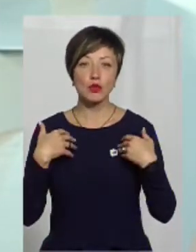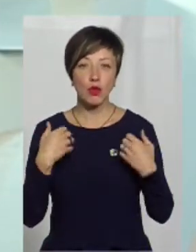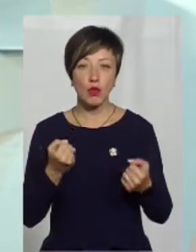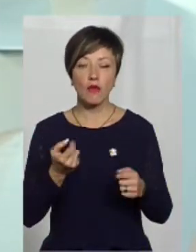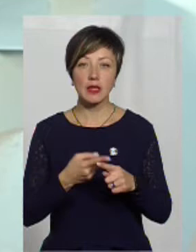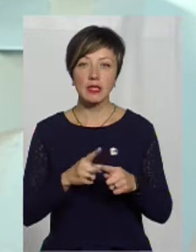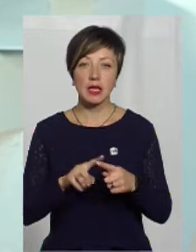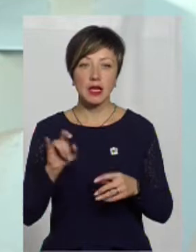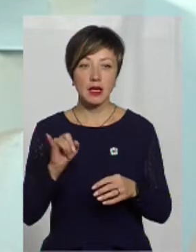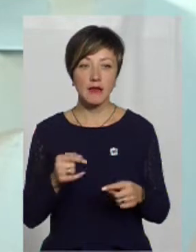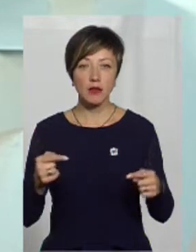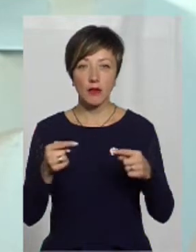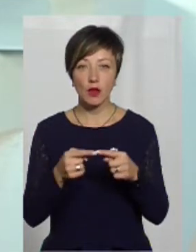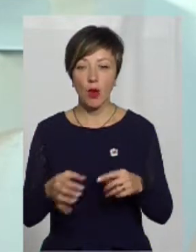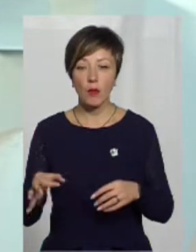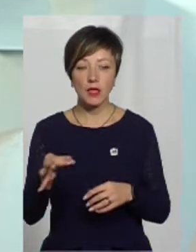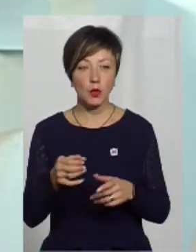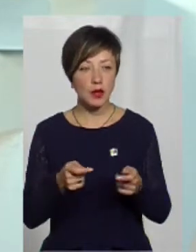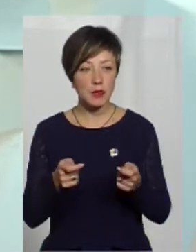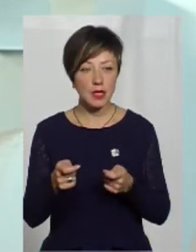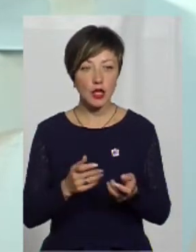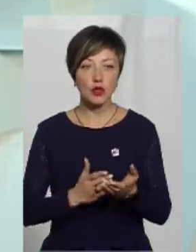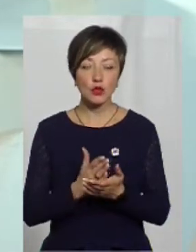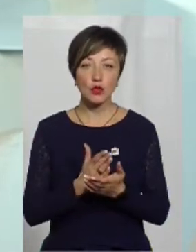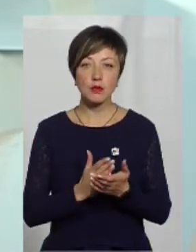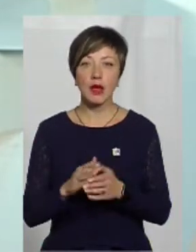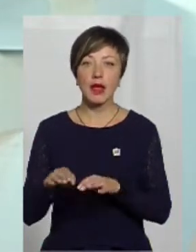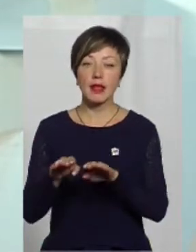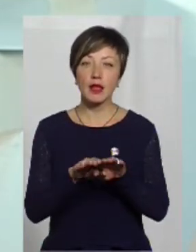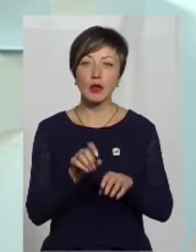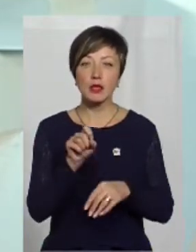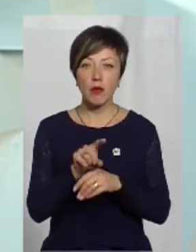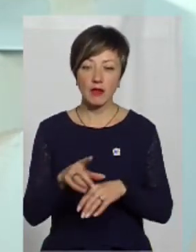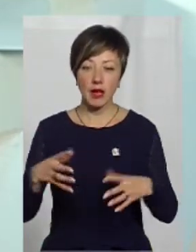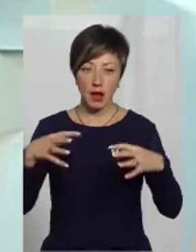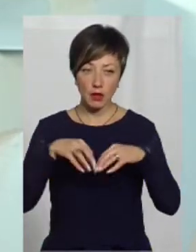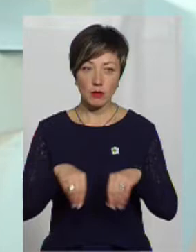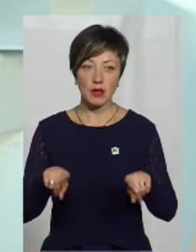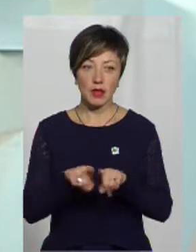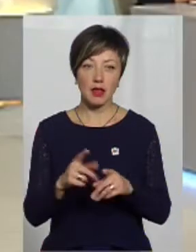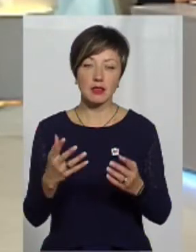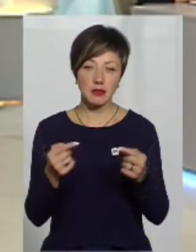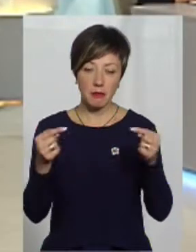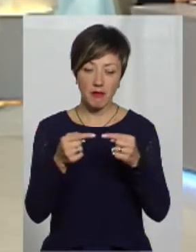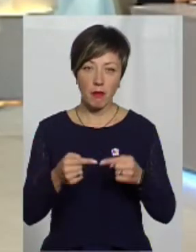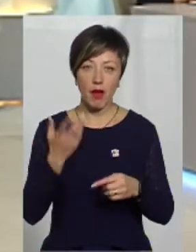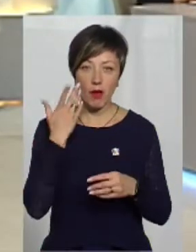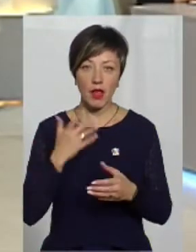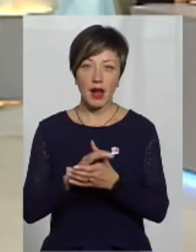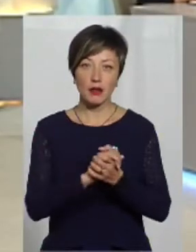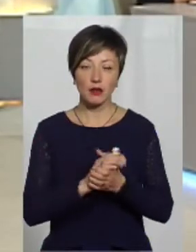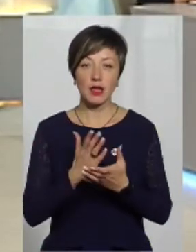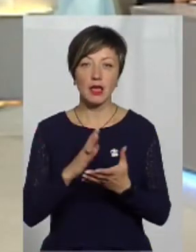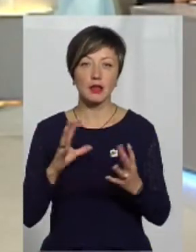це і відповідно обласної адміністрації, і служби єдиного замовника. От всі разом так співпало. Коли всі разом, тоді